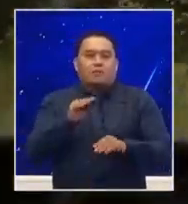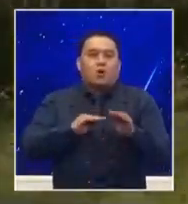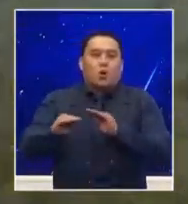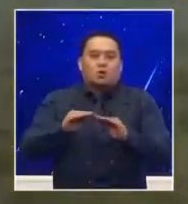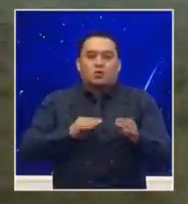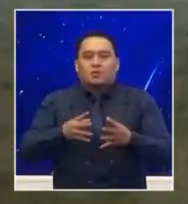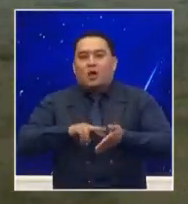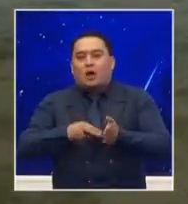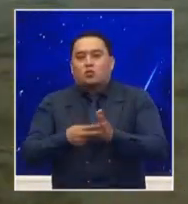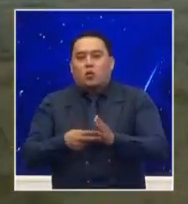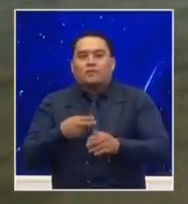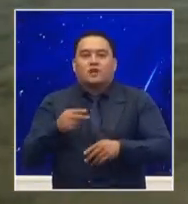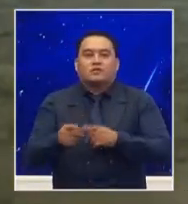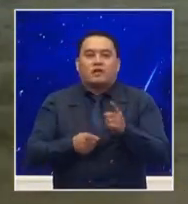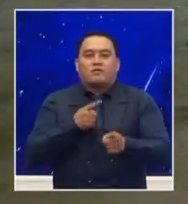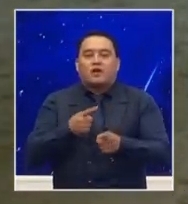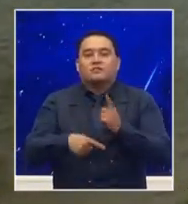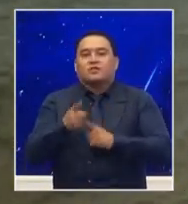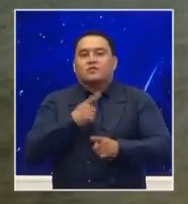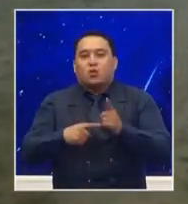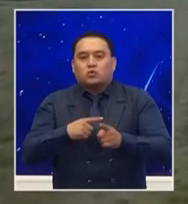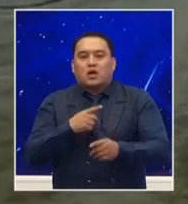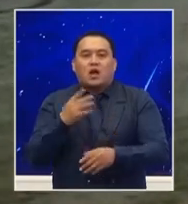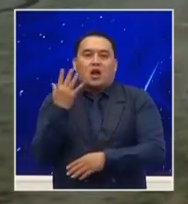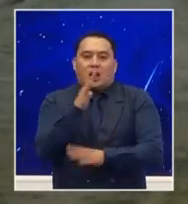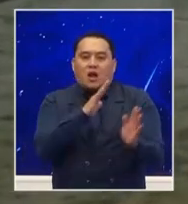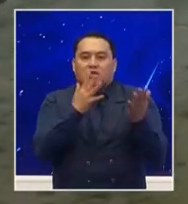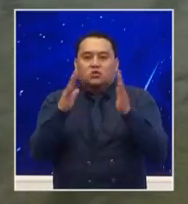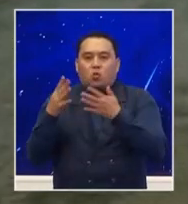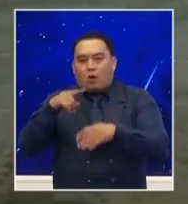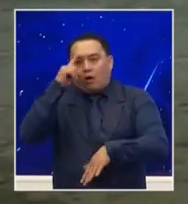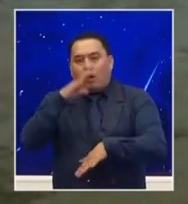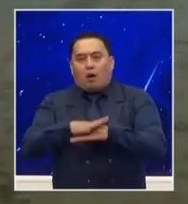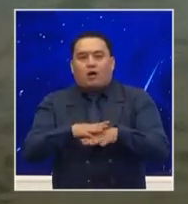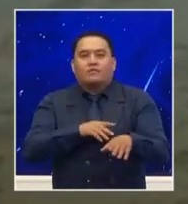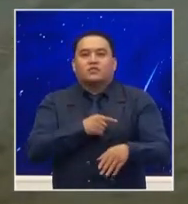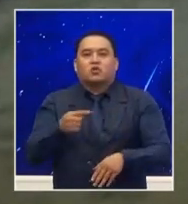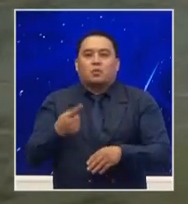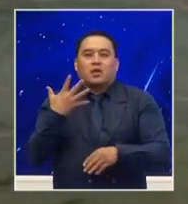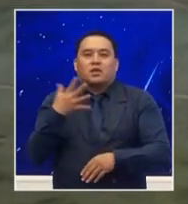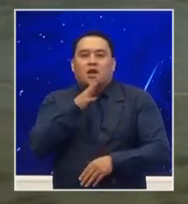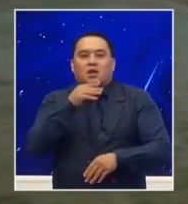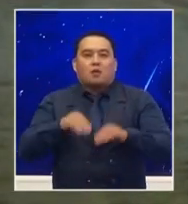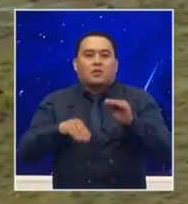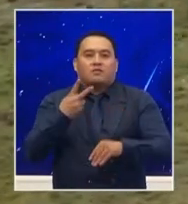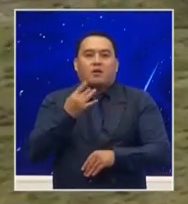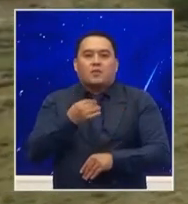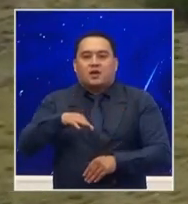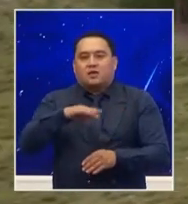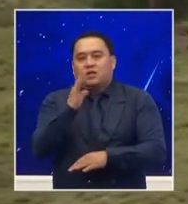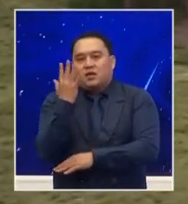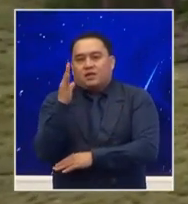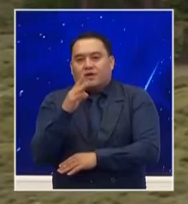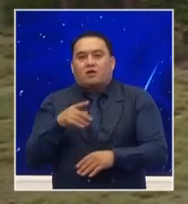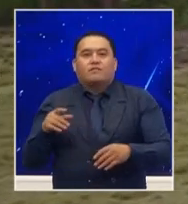разработать комплексный план воспроизводства лесов. Акиматов региона дано поручение в течение 5 лет посадить 2 миллиарда деревьев